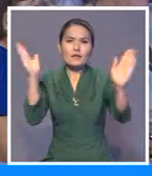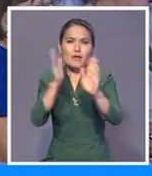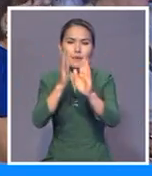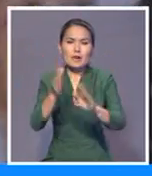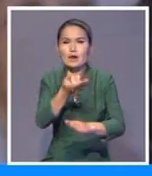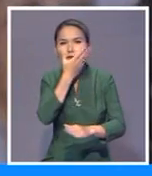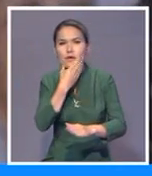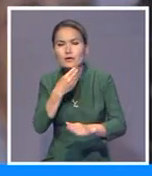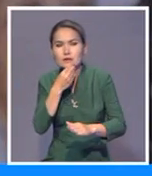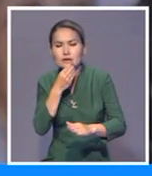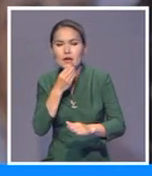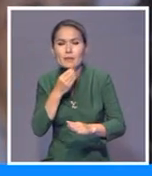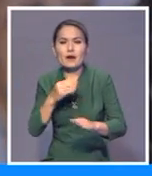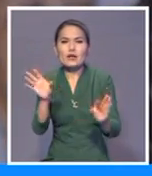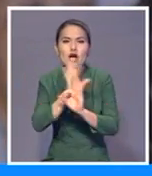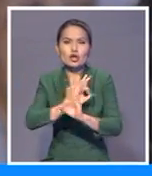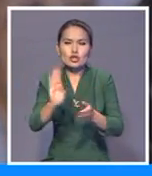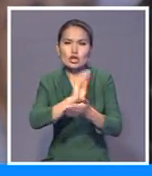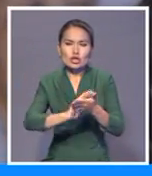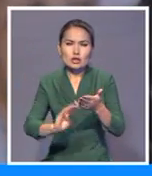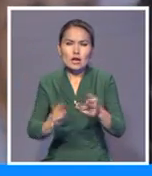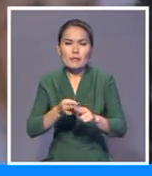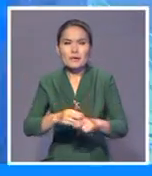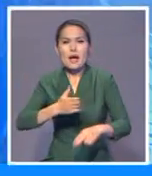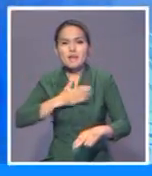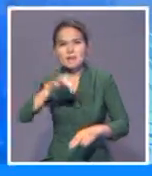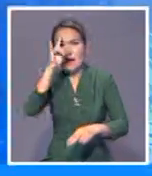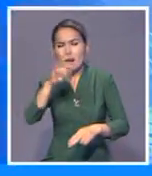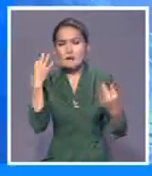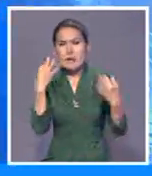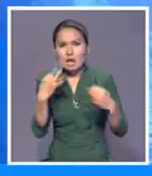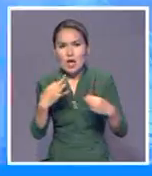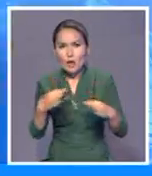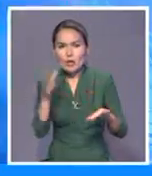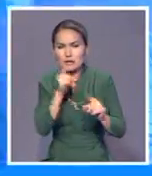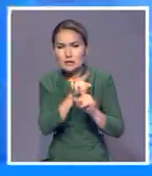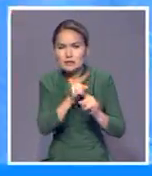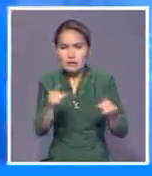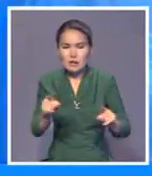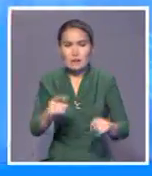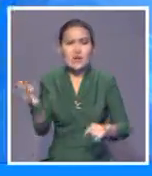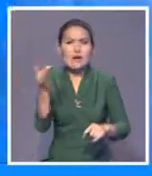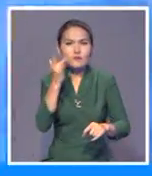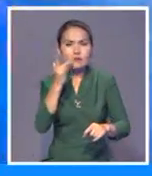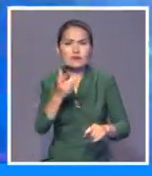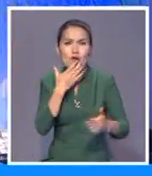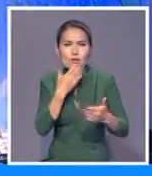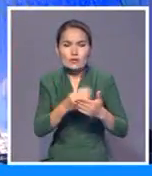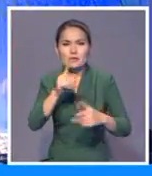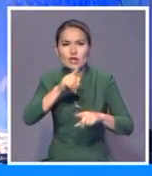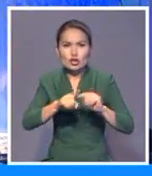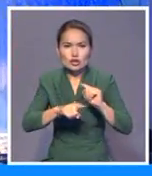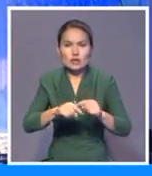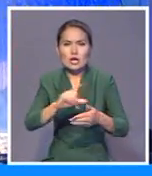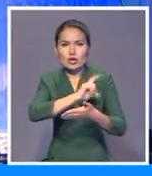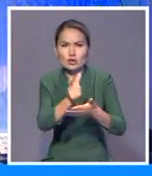қазақтың азаттыққа деген арманын жеткізуге тырысты. Қасиетті тәуелсіздігімізді бәрінен биік қоям. Сондықтан болар қаламынан туған талай туындының